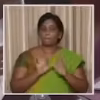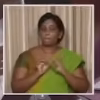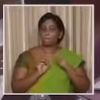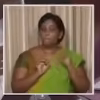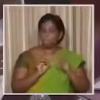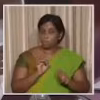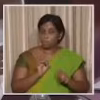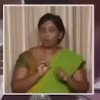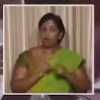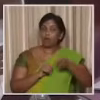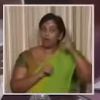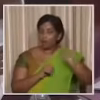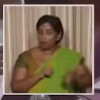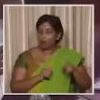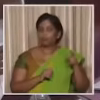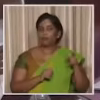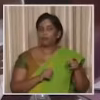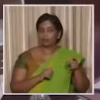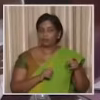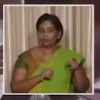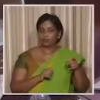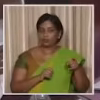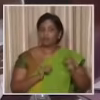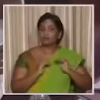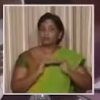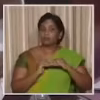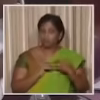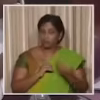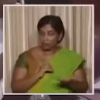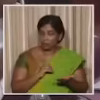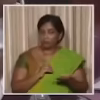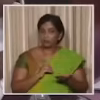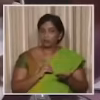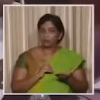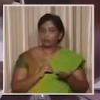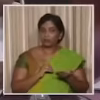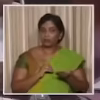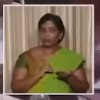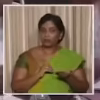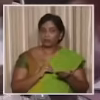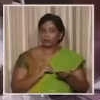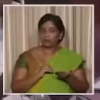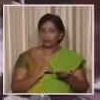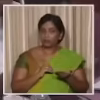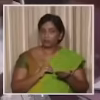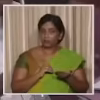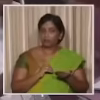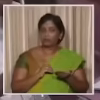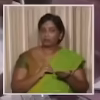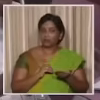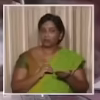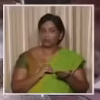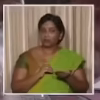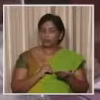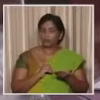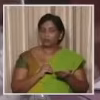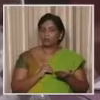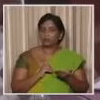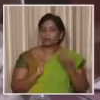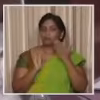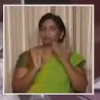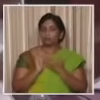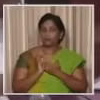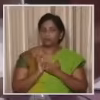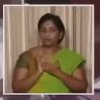මණ්ඩලයේ ආවරණ අනුමැතිය පසුව අනුමත කරගෙන ඇති බව නිගමනය කරමි.